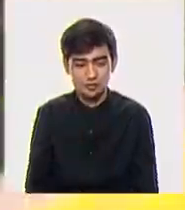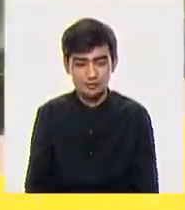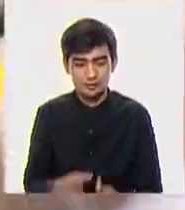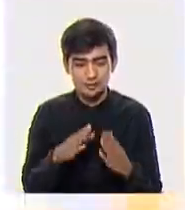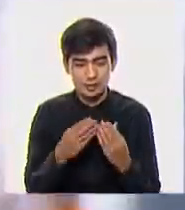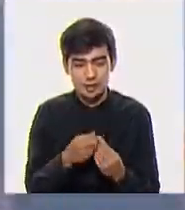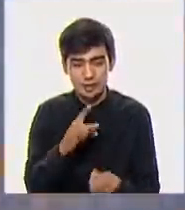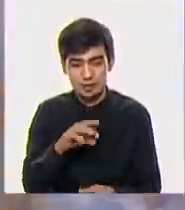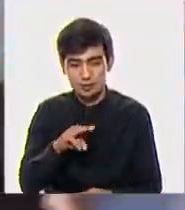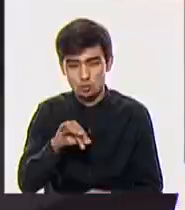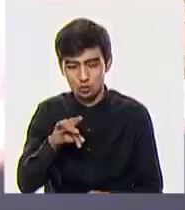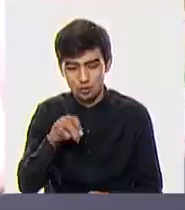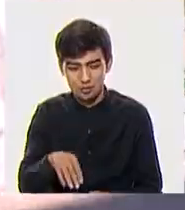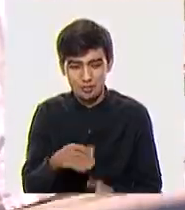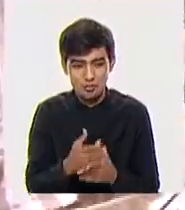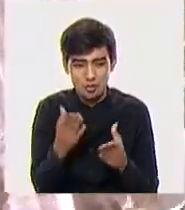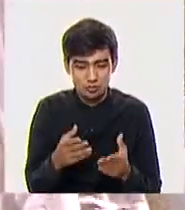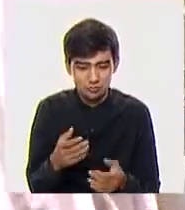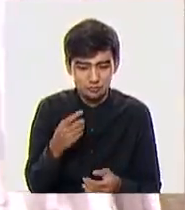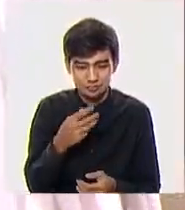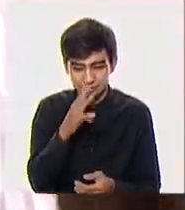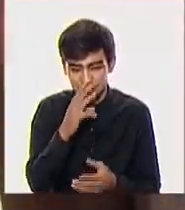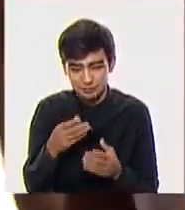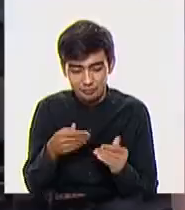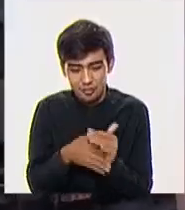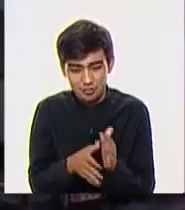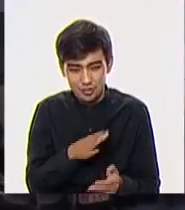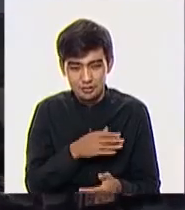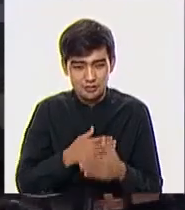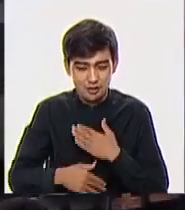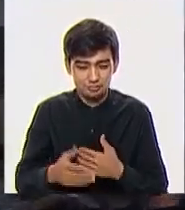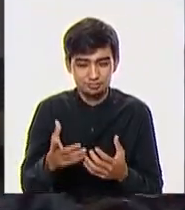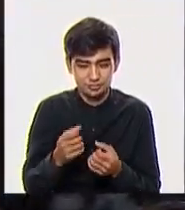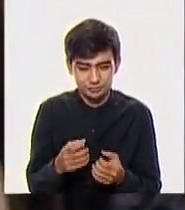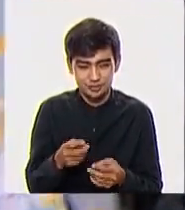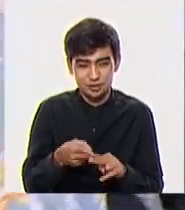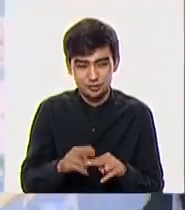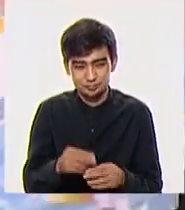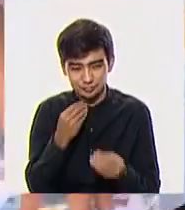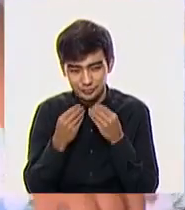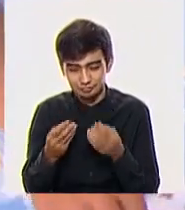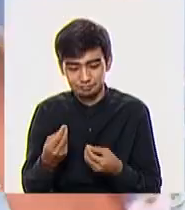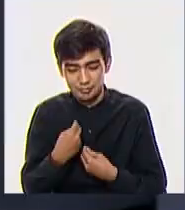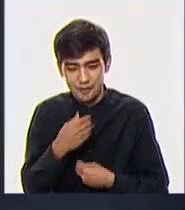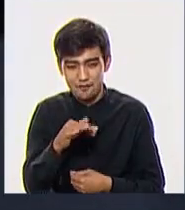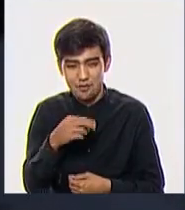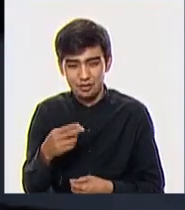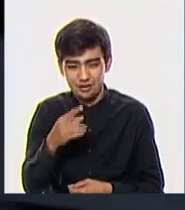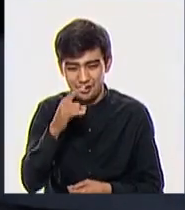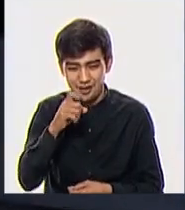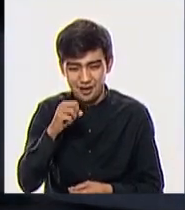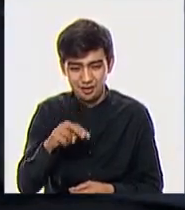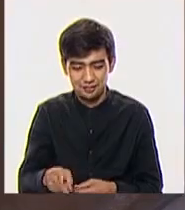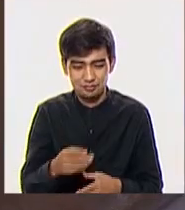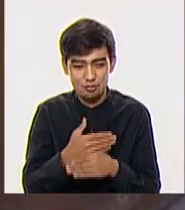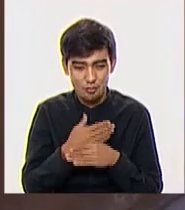Семья Ермуратовых, которая тратит большую часть дохода на еду, с радостью приняла продуктовую корзину от благотворительного фонда «Халык».